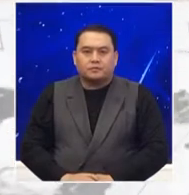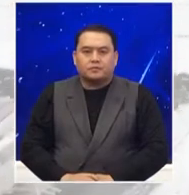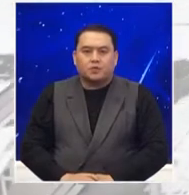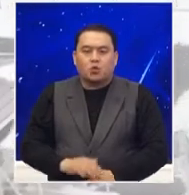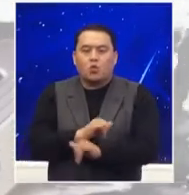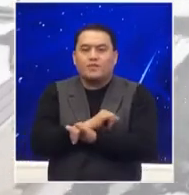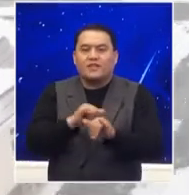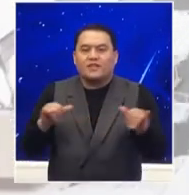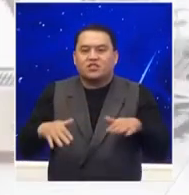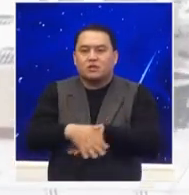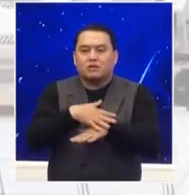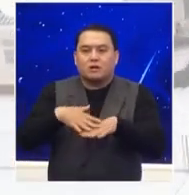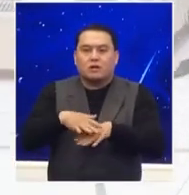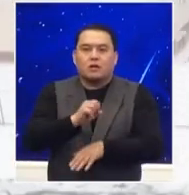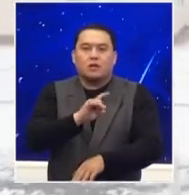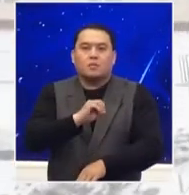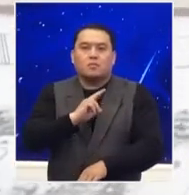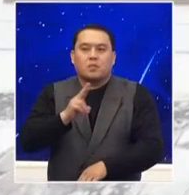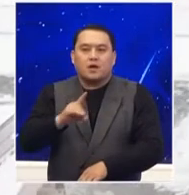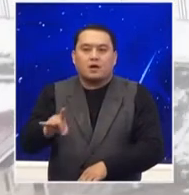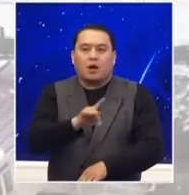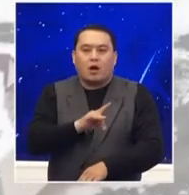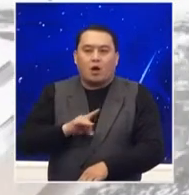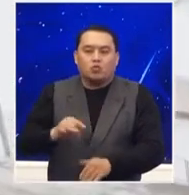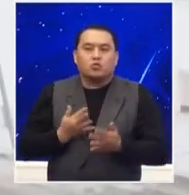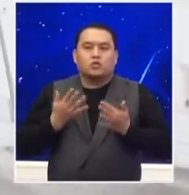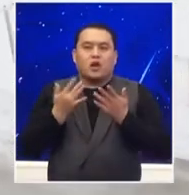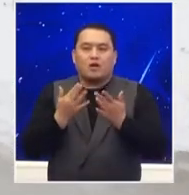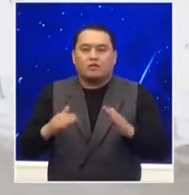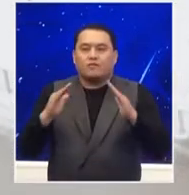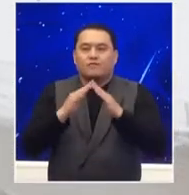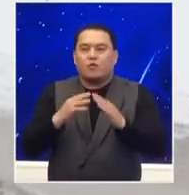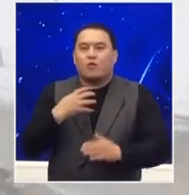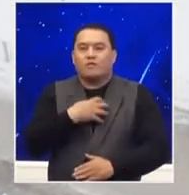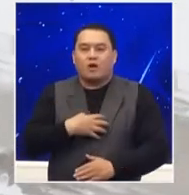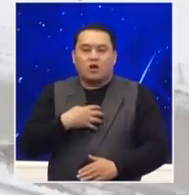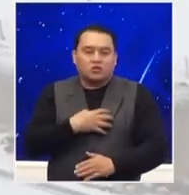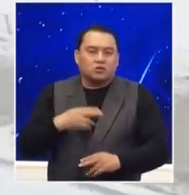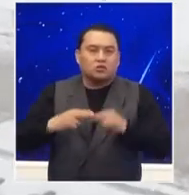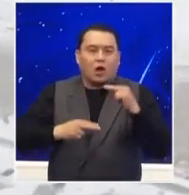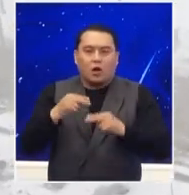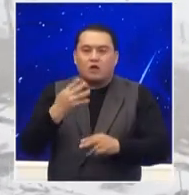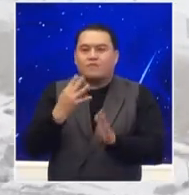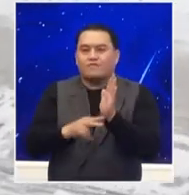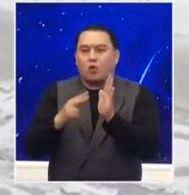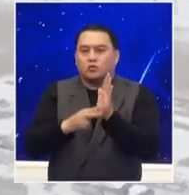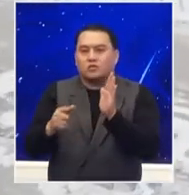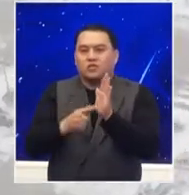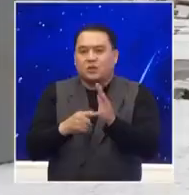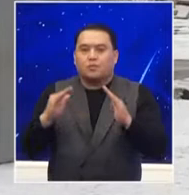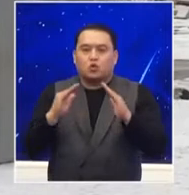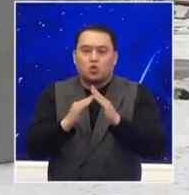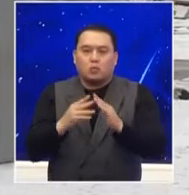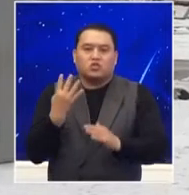Растущая численность населения Райымбекского района рождает спрос на жилье. Решением актуального вопроса стало строительство 87 домов,